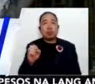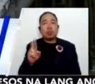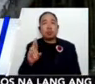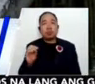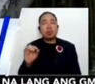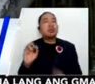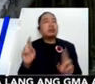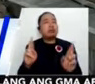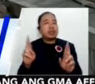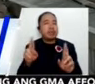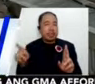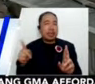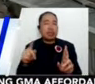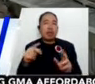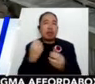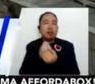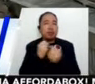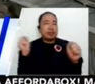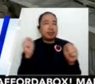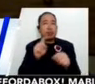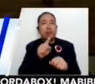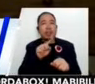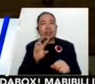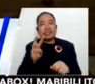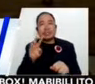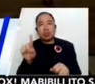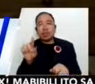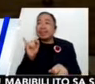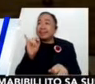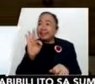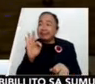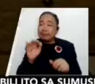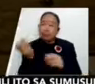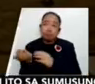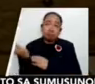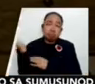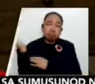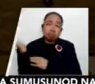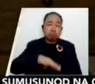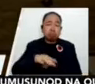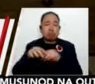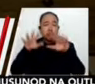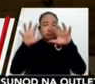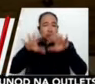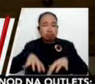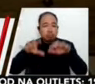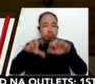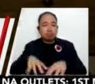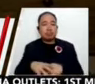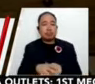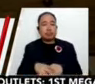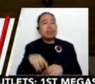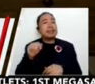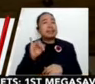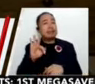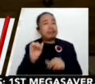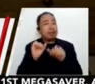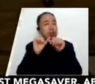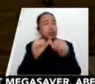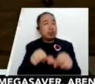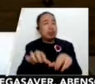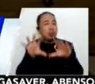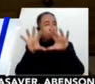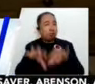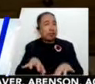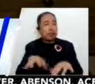kung sakaling bumuhos na naman ang ulan maghapon. Kung magtutuloy-tuloy ang pag-ulan, maaaring ang mga evacuation center natin